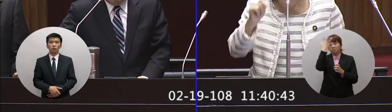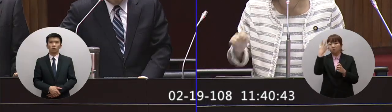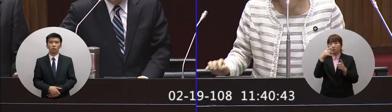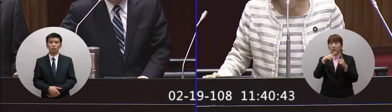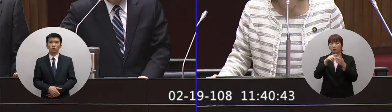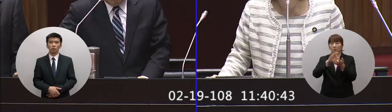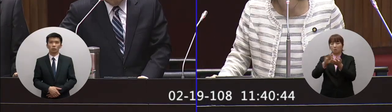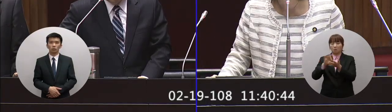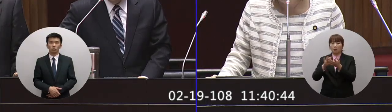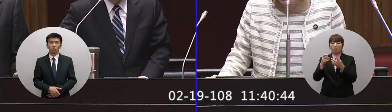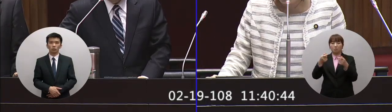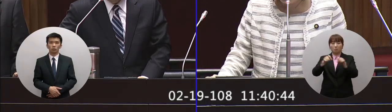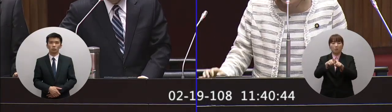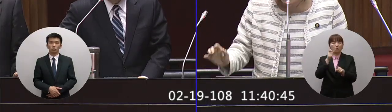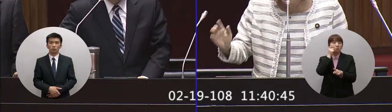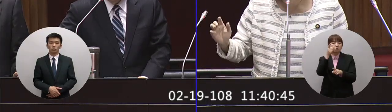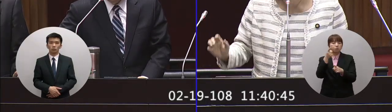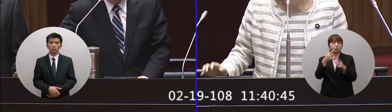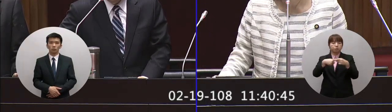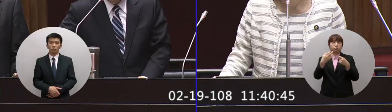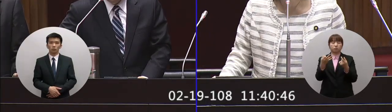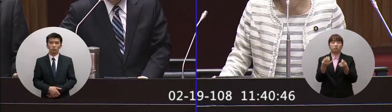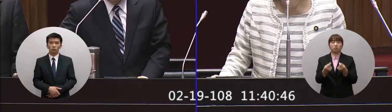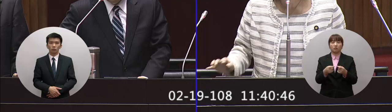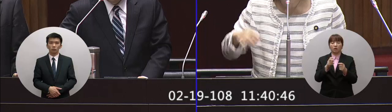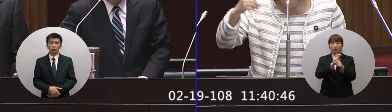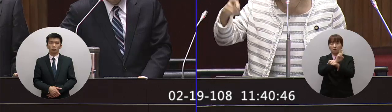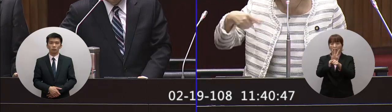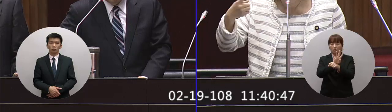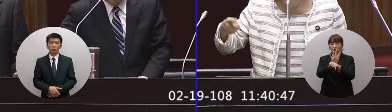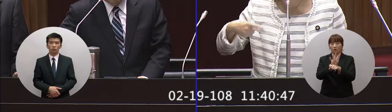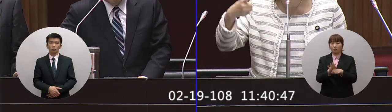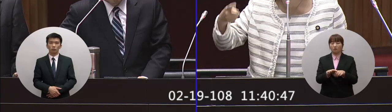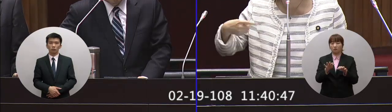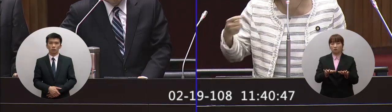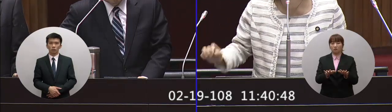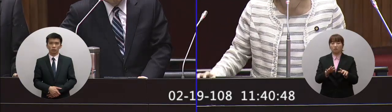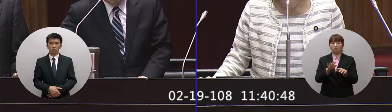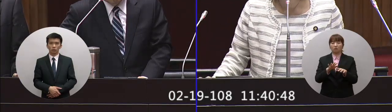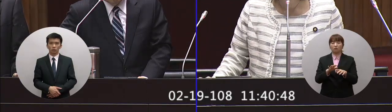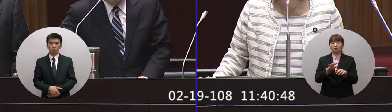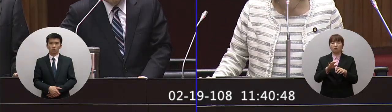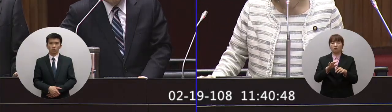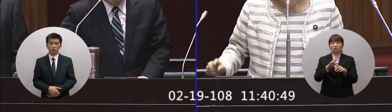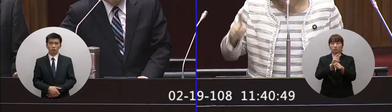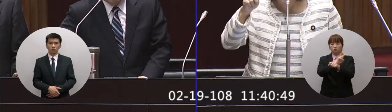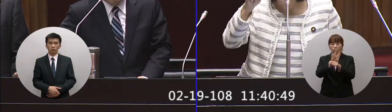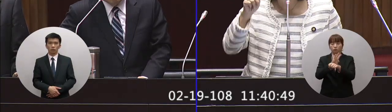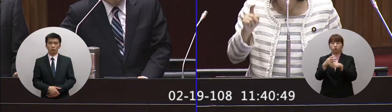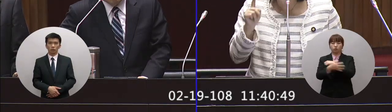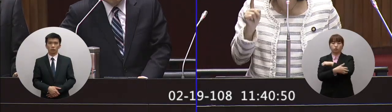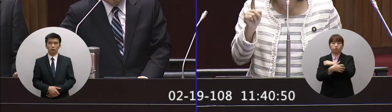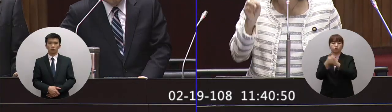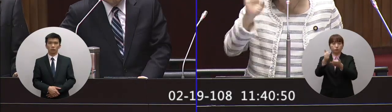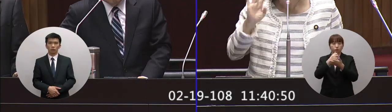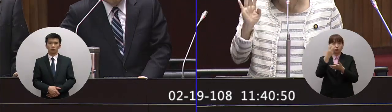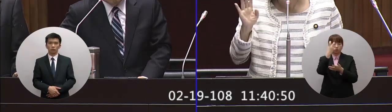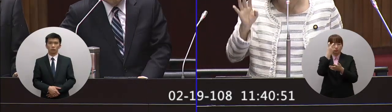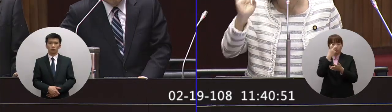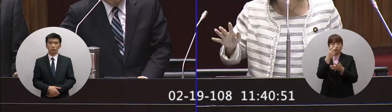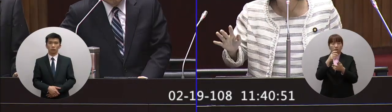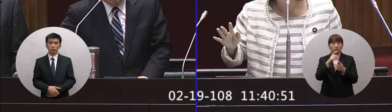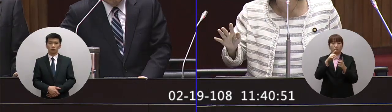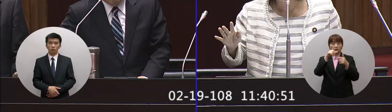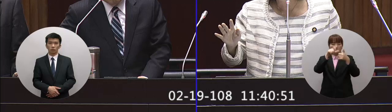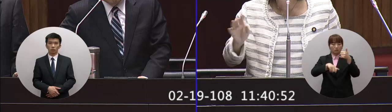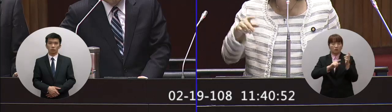来讲，这几乎是一个月的薪水了哈。那另外24小时，我们现在的做法是24小时的一个看护，一个人可以24小时不